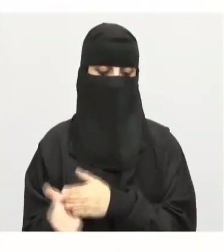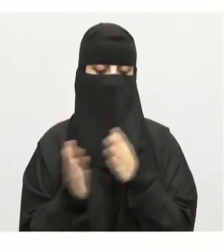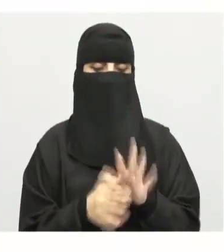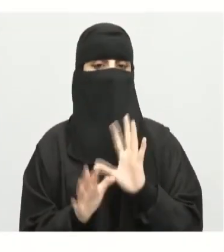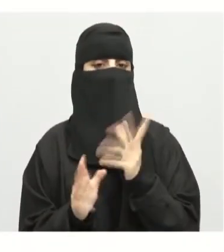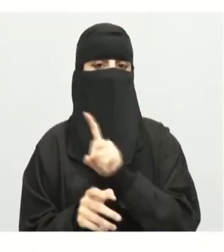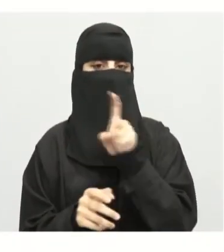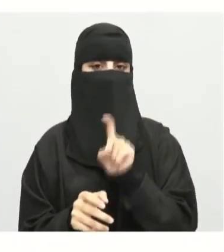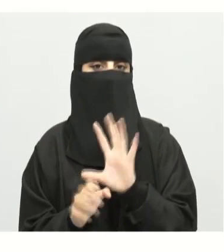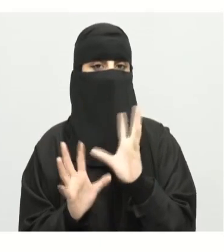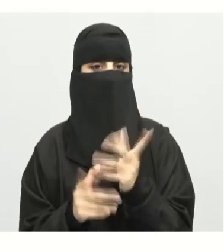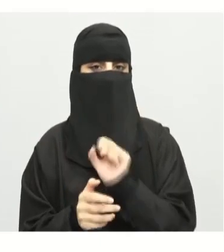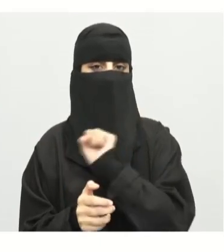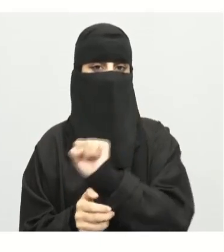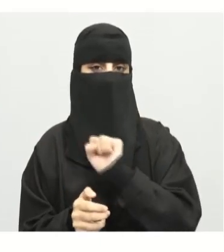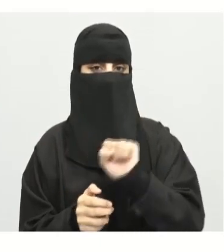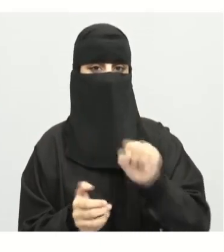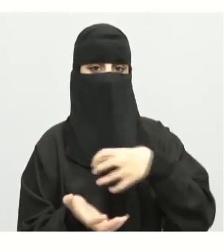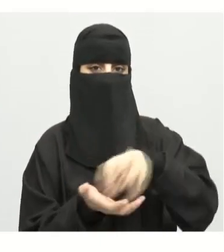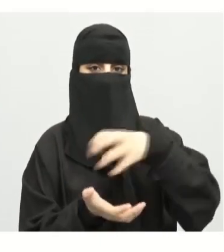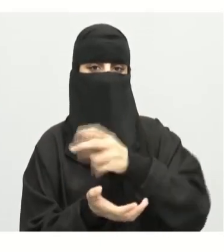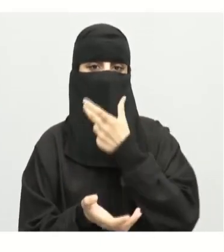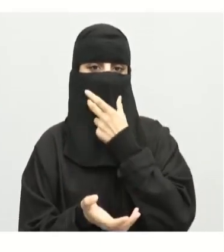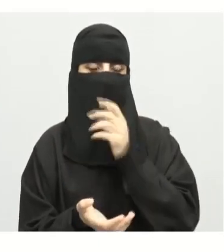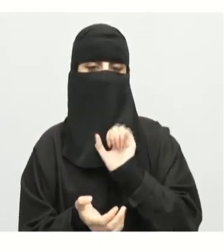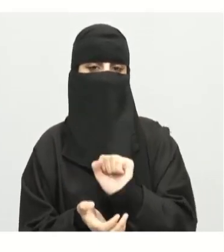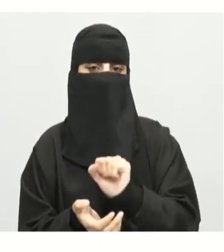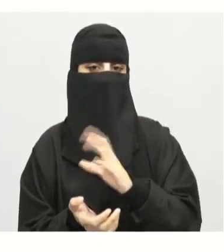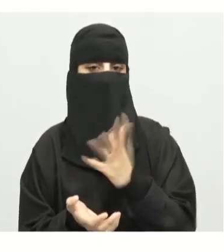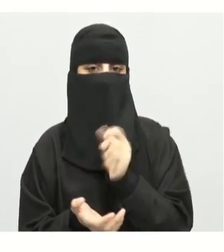ما الخصائص التي تتمتع بها منطقه الرياض